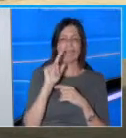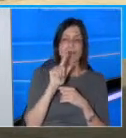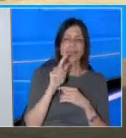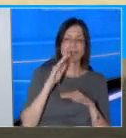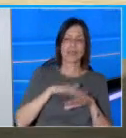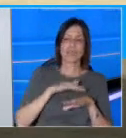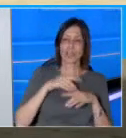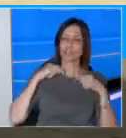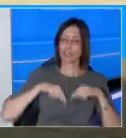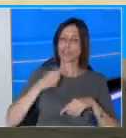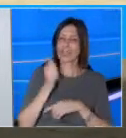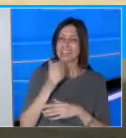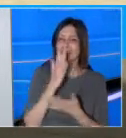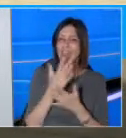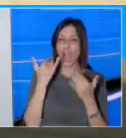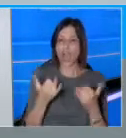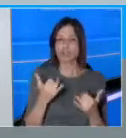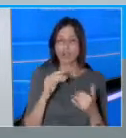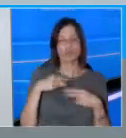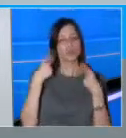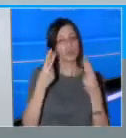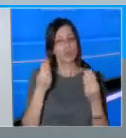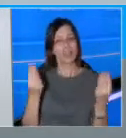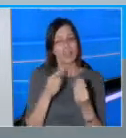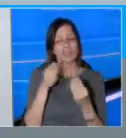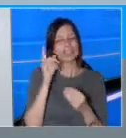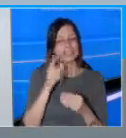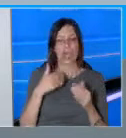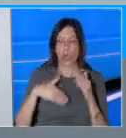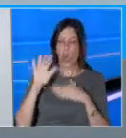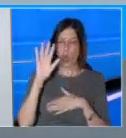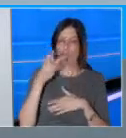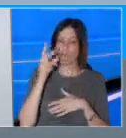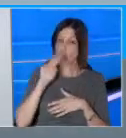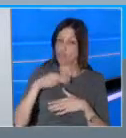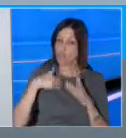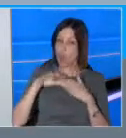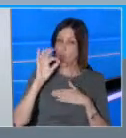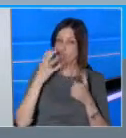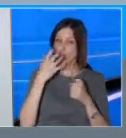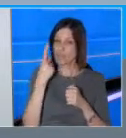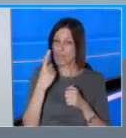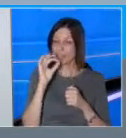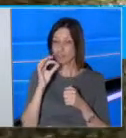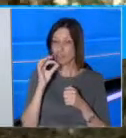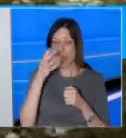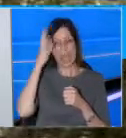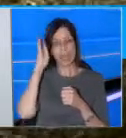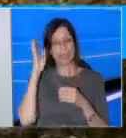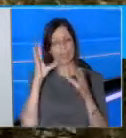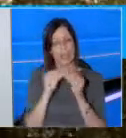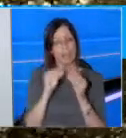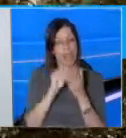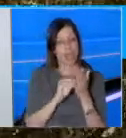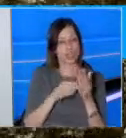ראש הכנסת כבר עכשיו, שוב, לדברים האלה צריך רוב, האם יש רוב ב-61 של יאיר לפיד עם, עם רשימה משותפת וכן